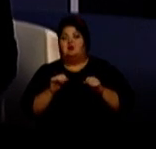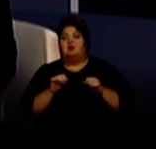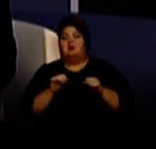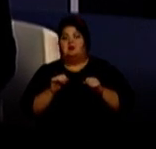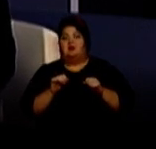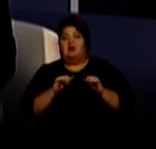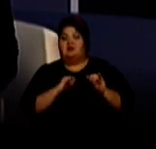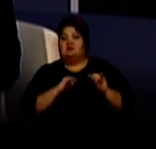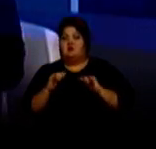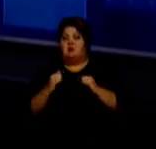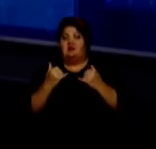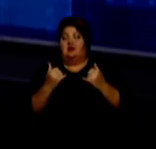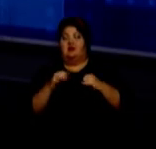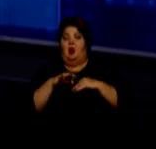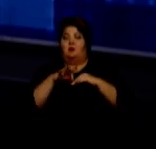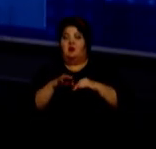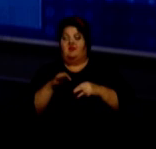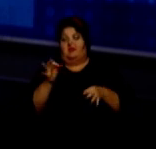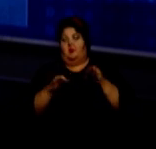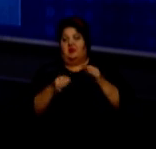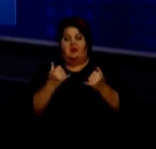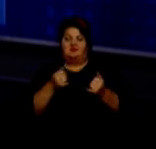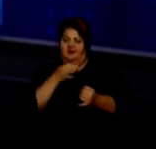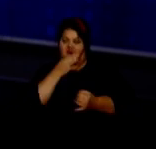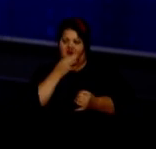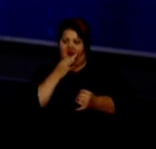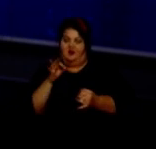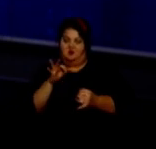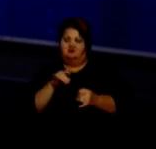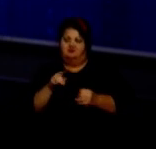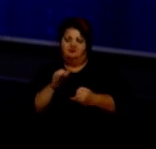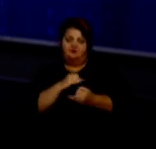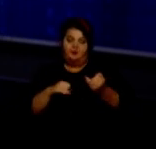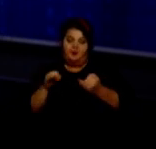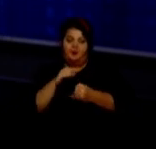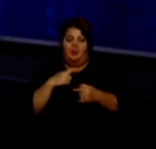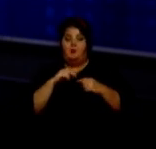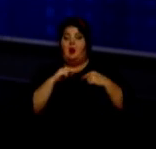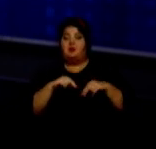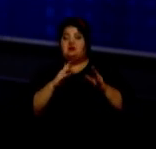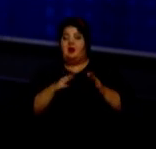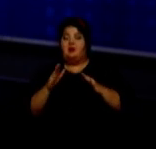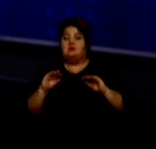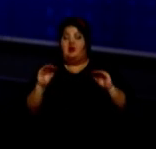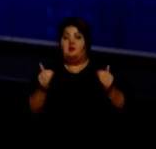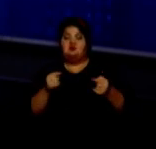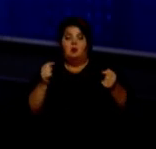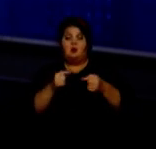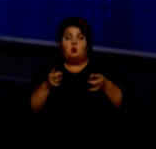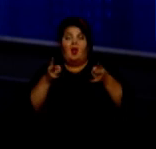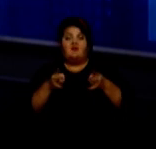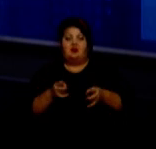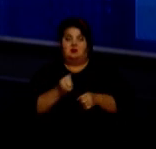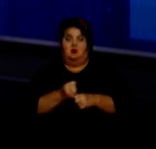для проведення правосуддя? Зараз зарано про це говорити, тому що ми працювали лише тільки в межах протиаварійних робіт.